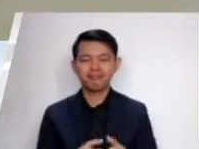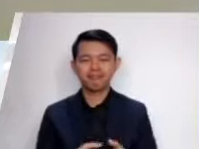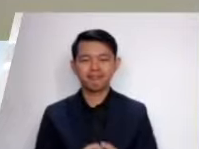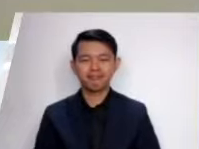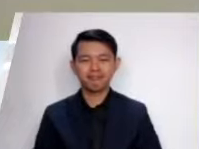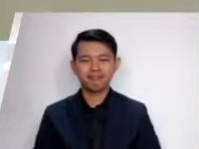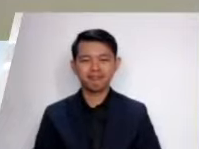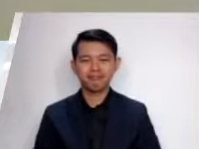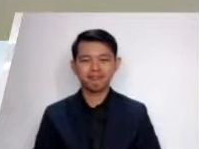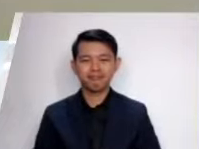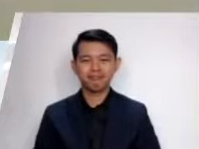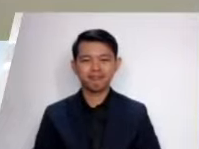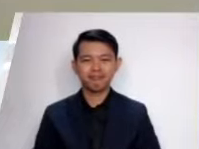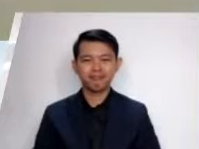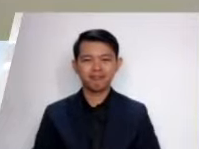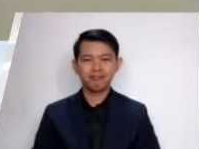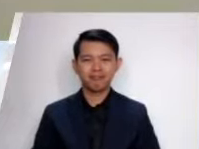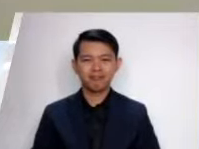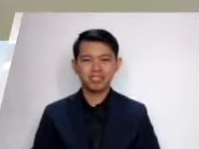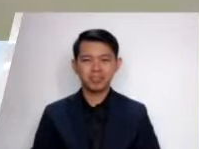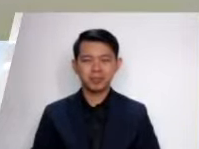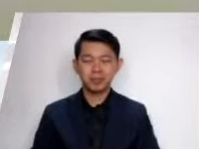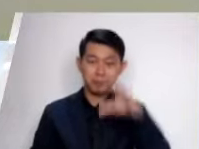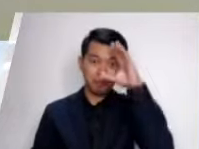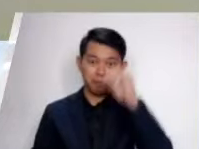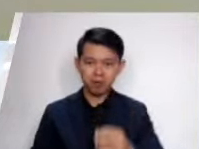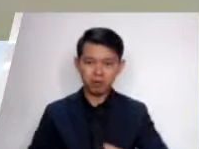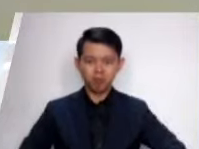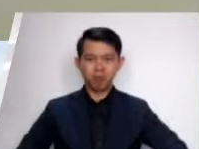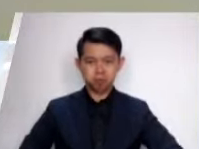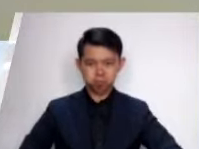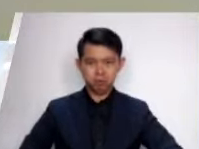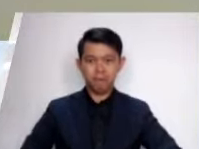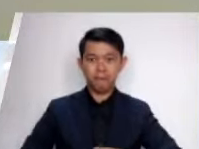Inatanggal ang angas ng bida natin from Botolan. Si Mark